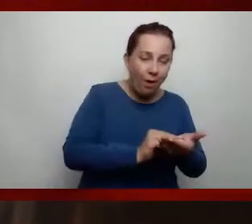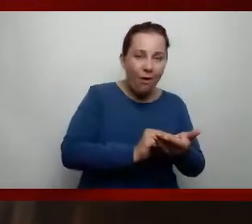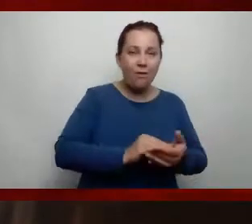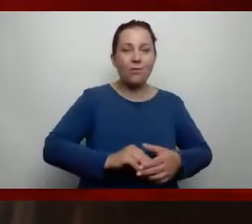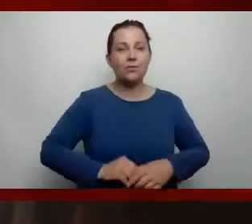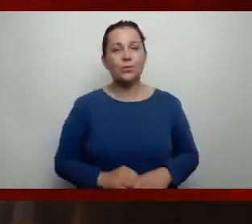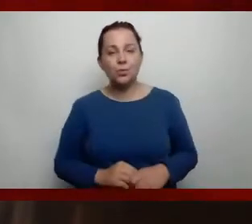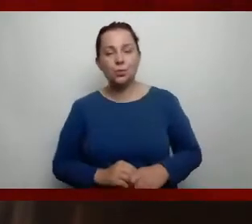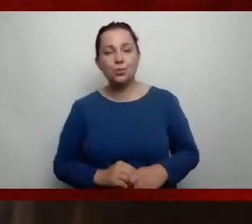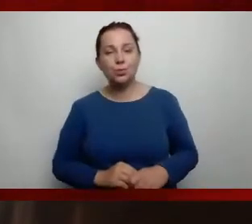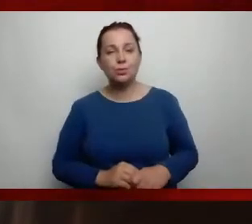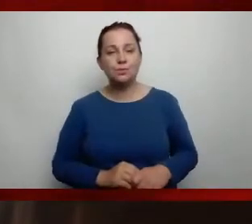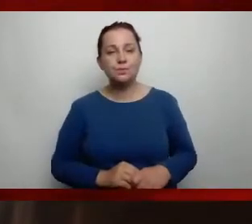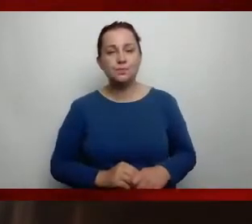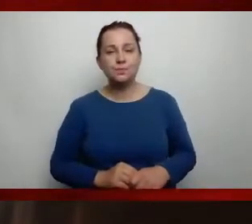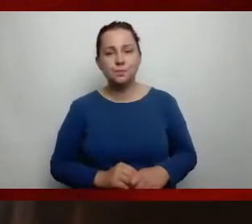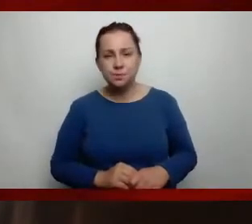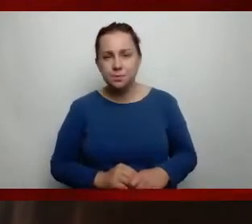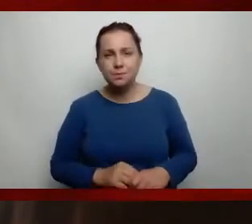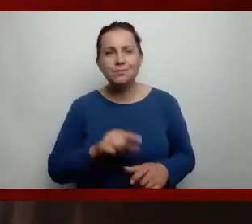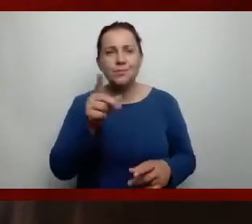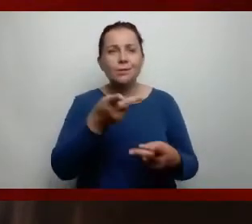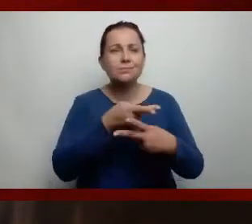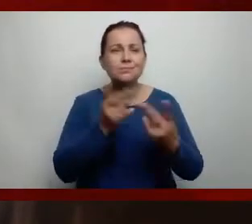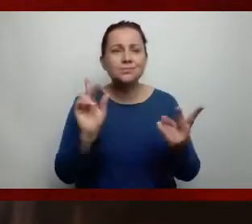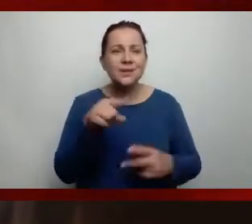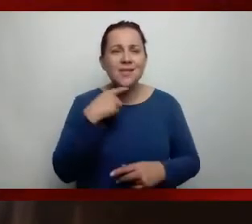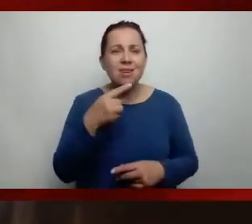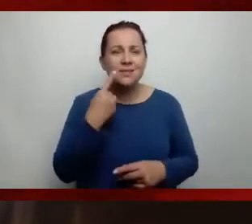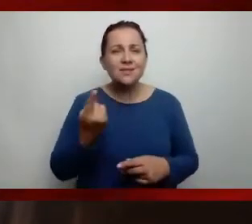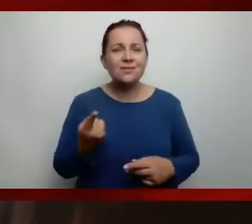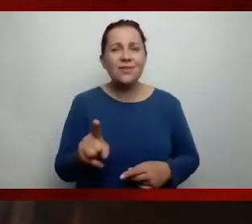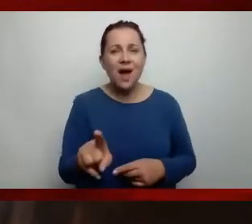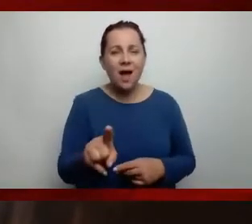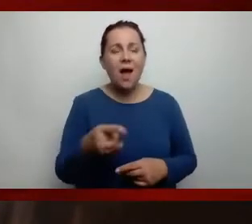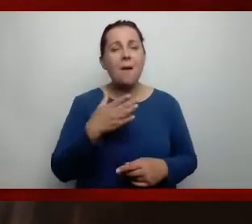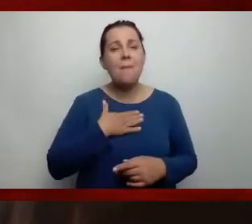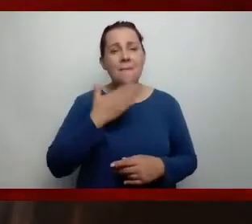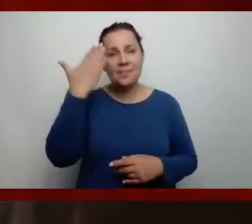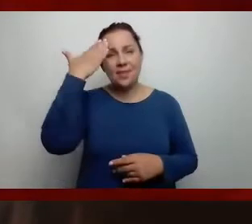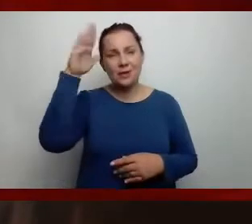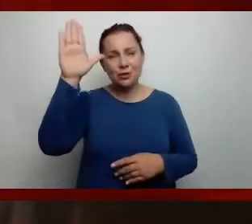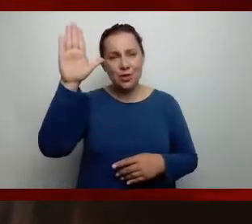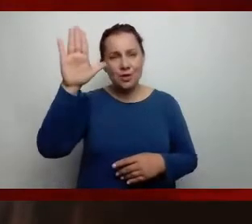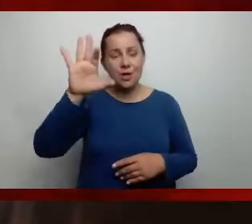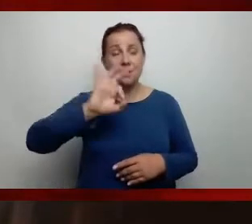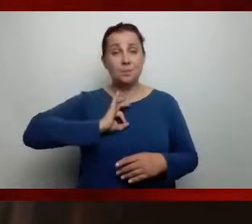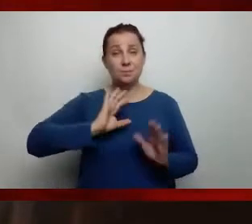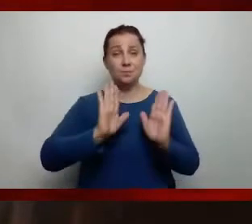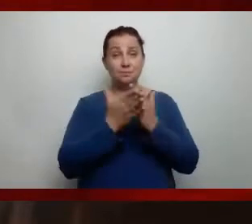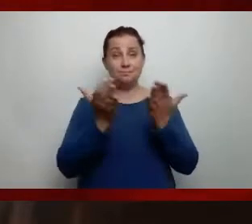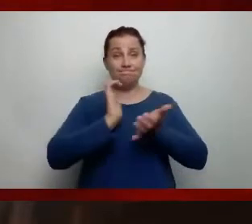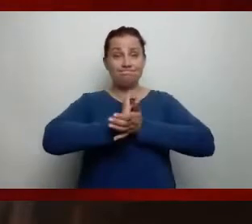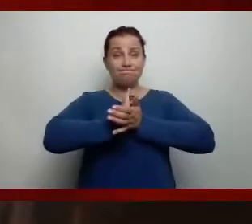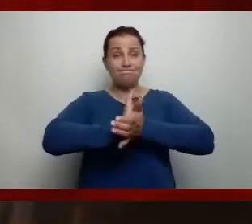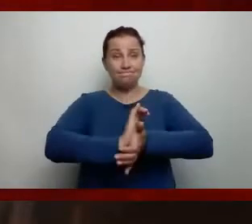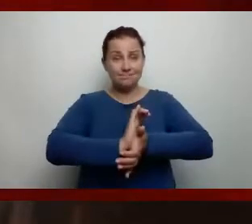w Zakopanem. To jest dostępne na razie tylko w języku francuskim. No, mam nadzieję, że na łamach naszego pisma